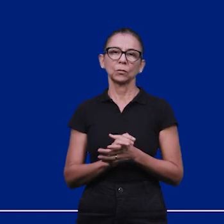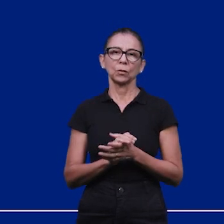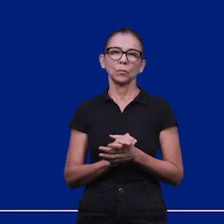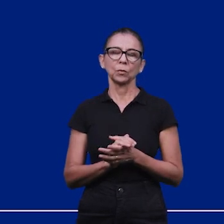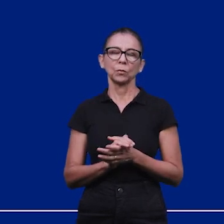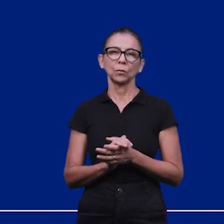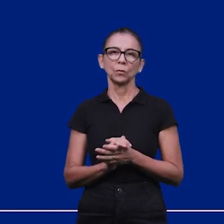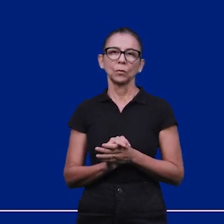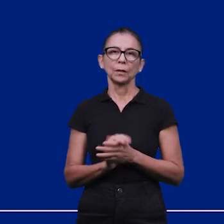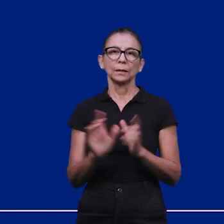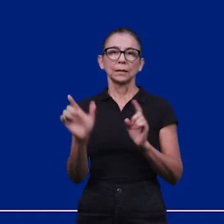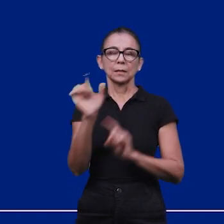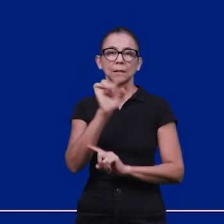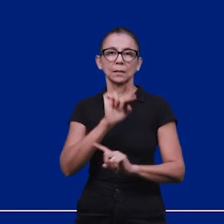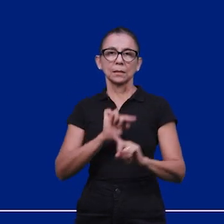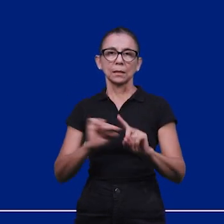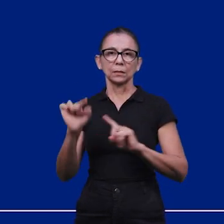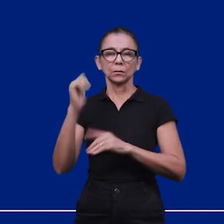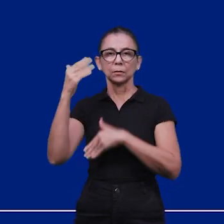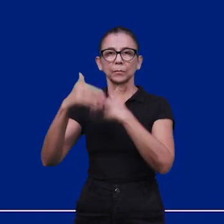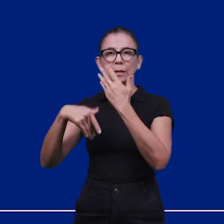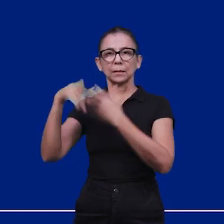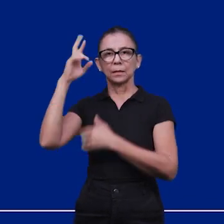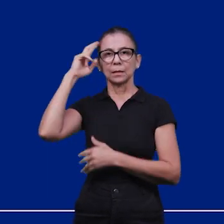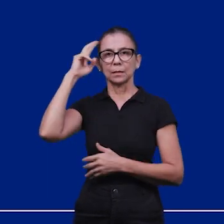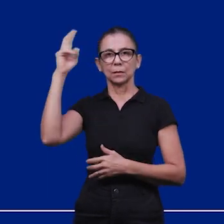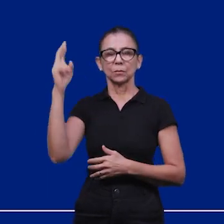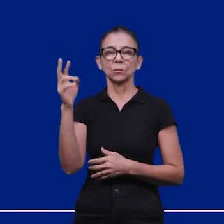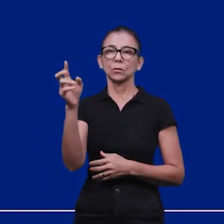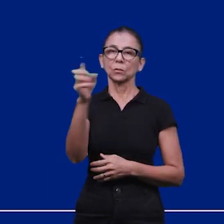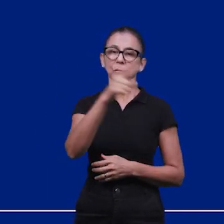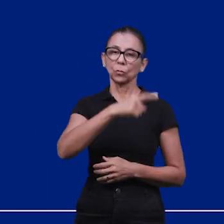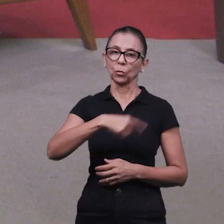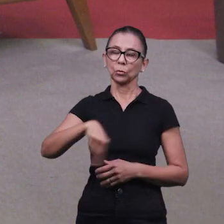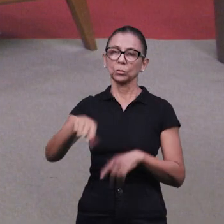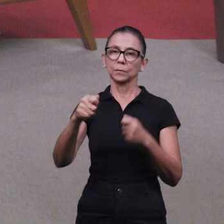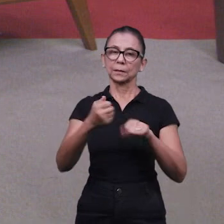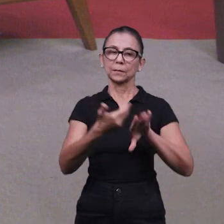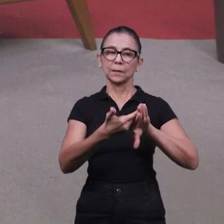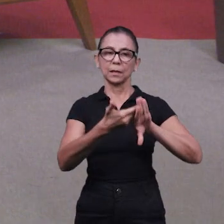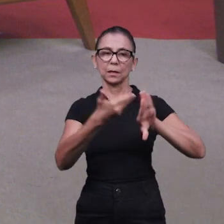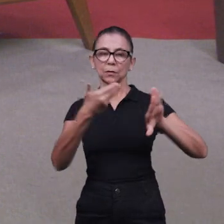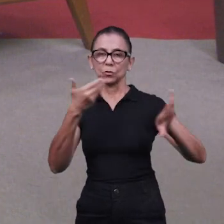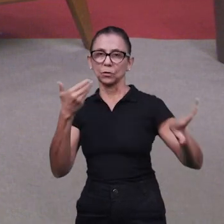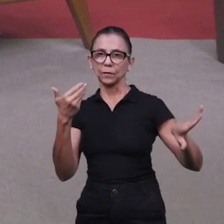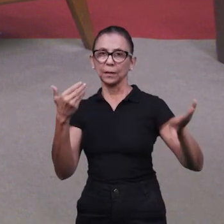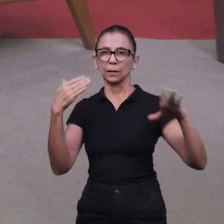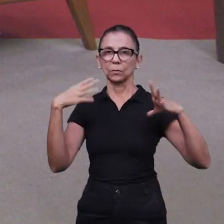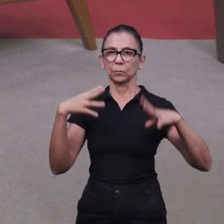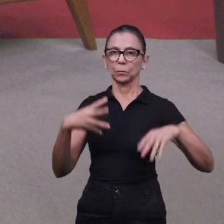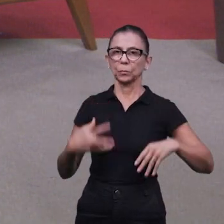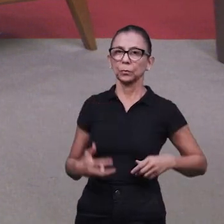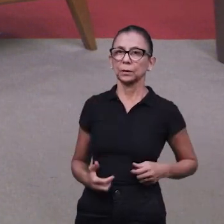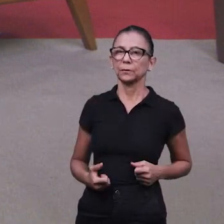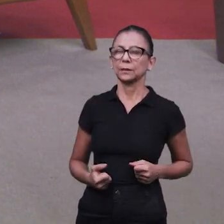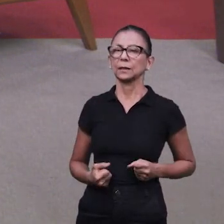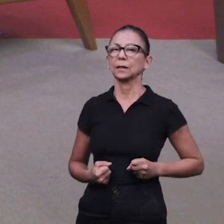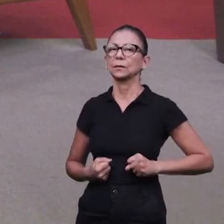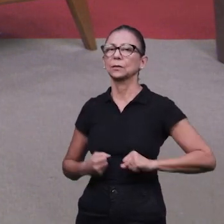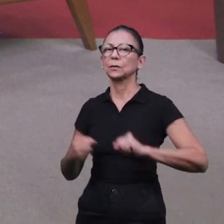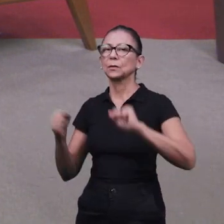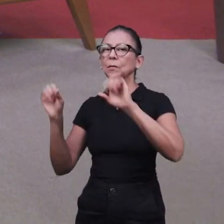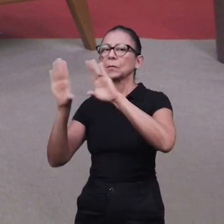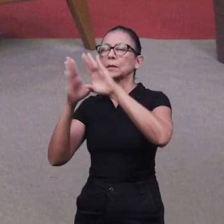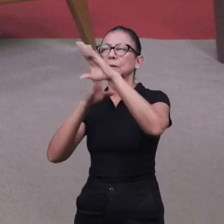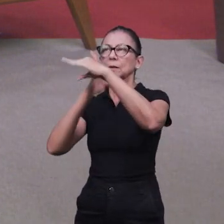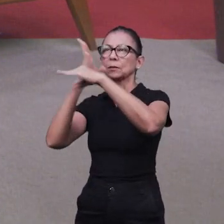lequel aussi vous êtes édifiés pour habitation de Dieu dans l'Esprit. » Donc l'œuvre de Salomon,